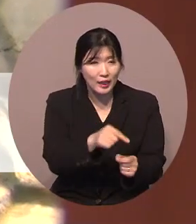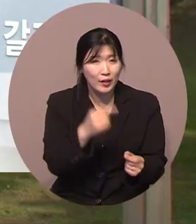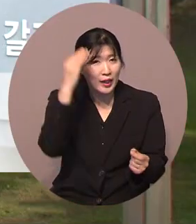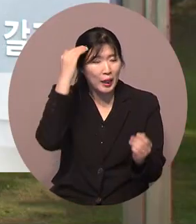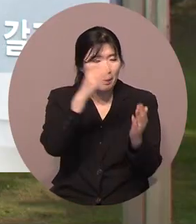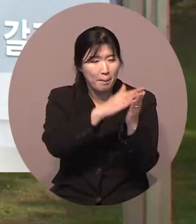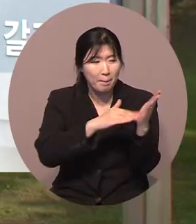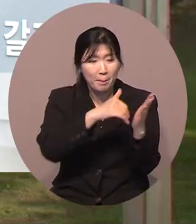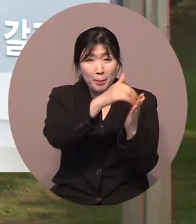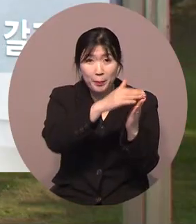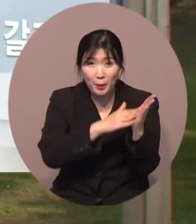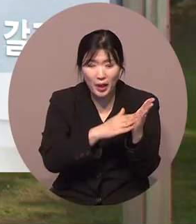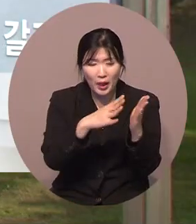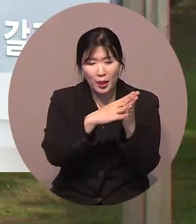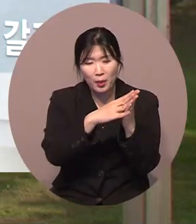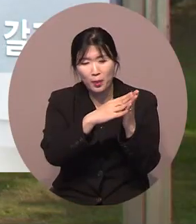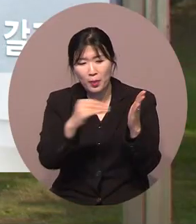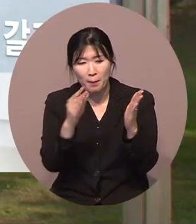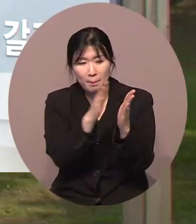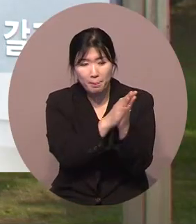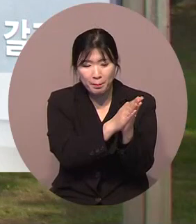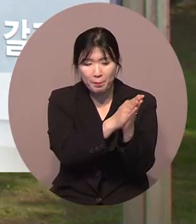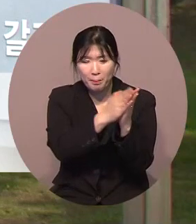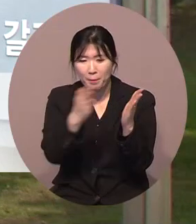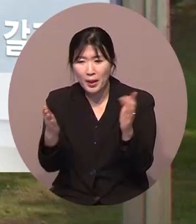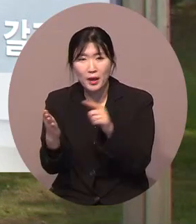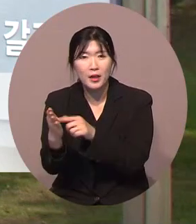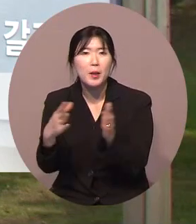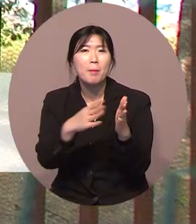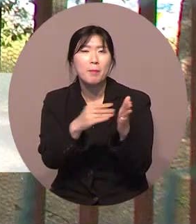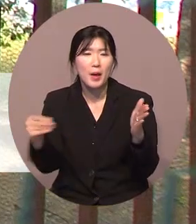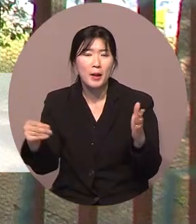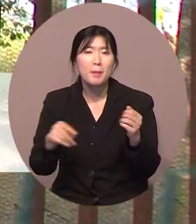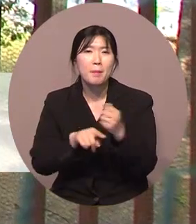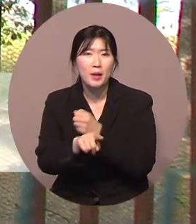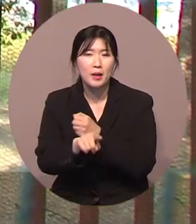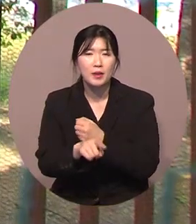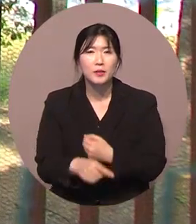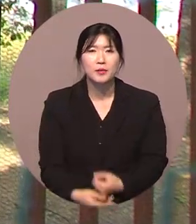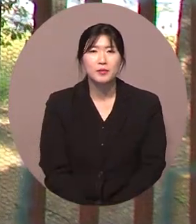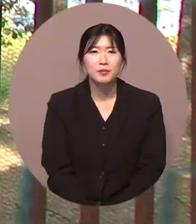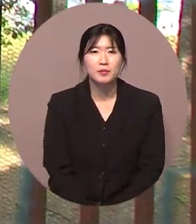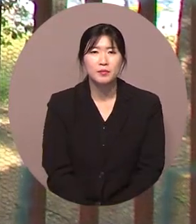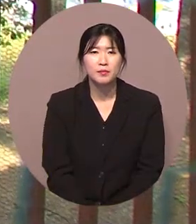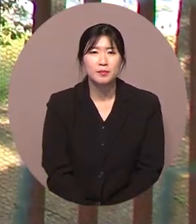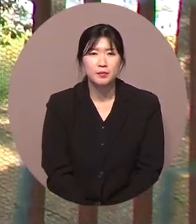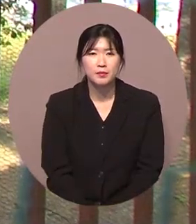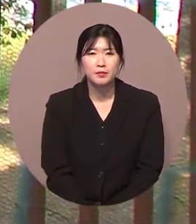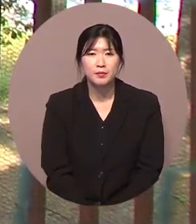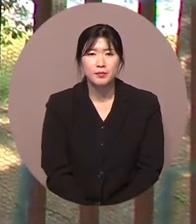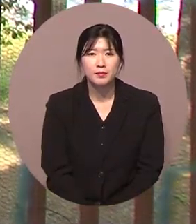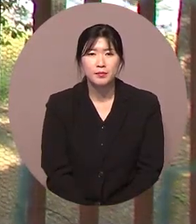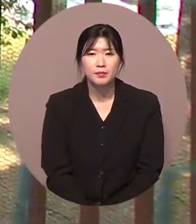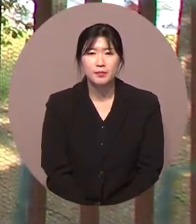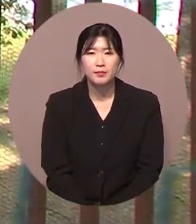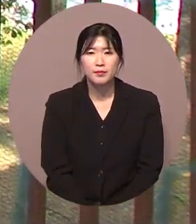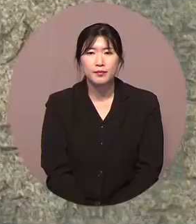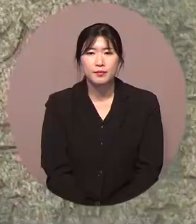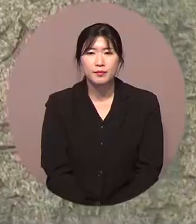표면에 종이를 댄 뒤 그 위에 먹 방망이를 가볍게 두들겨 문자나 문양을 뜨는 것을